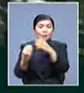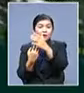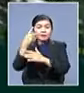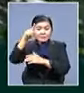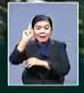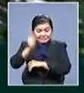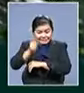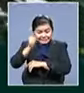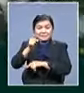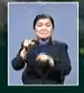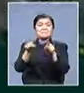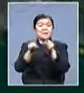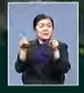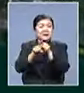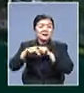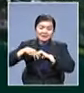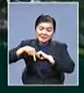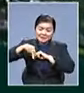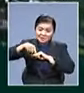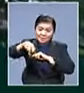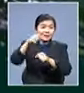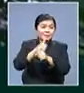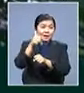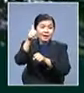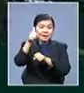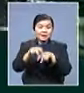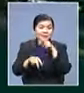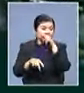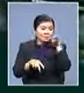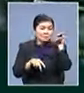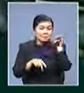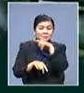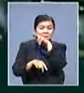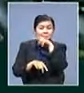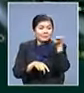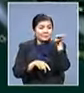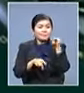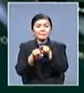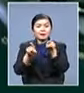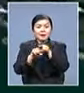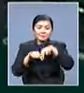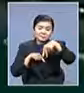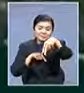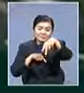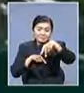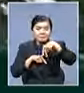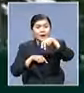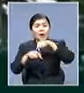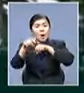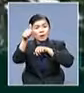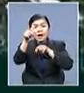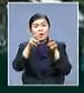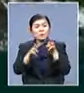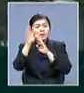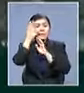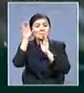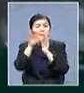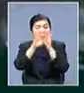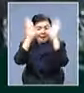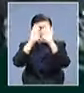ป่าอเมซอนเดินเข้าไปนะคะหันซ้ายหันขวาจะเดินหน้าถอยหลังก็ได้ค่ะสามารถชมภาพได้แบบ